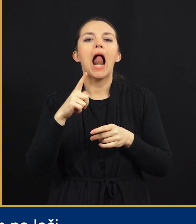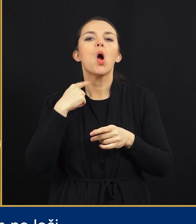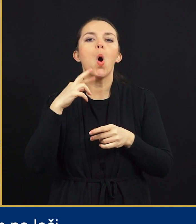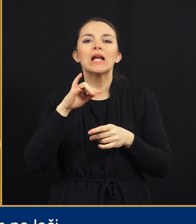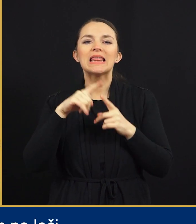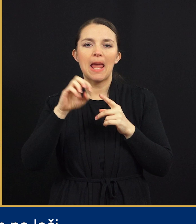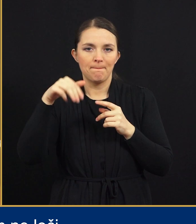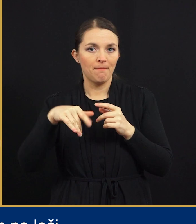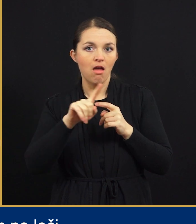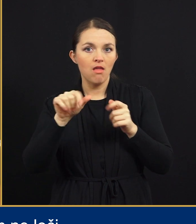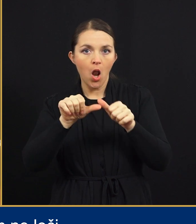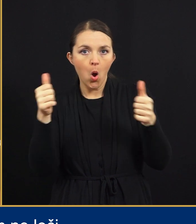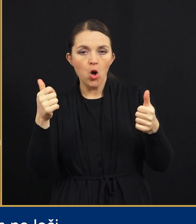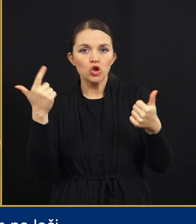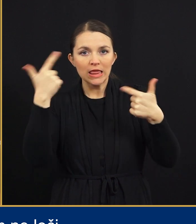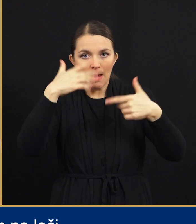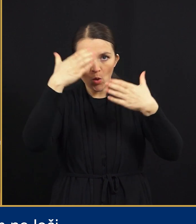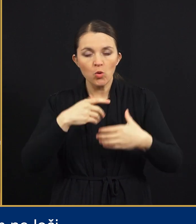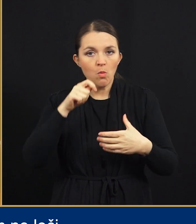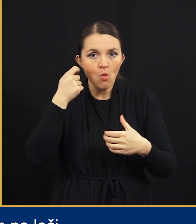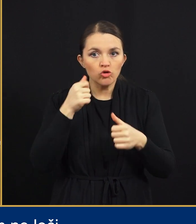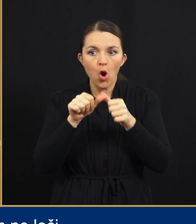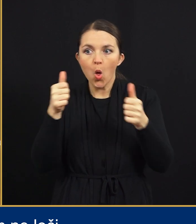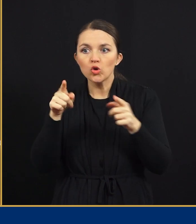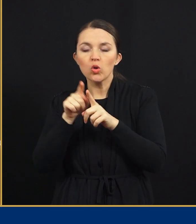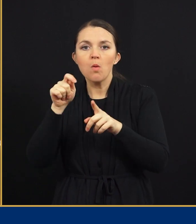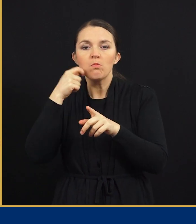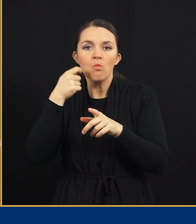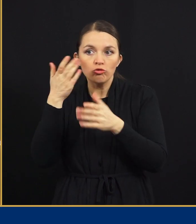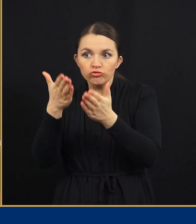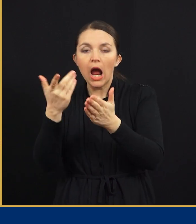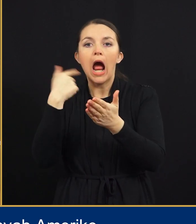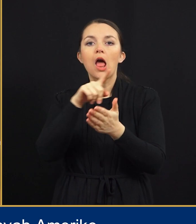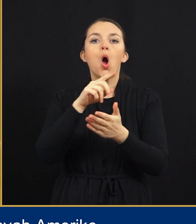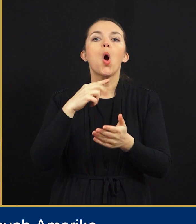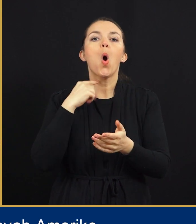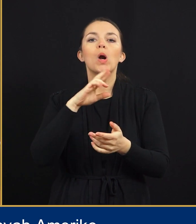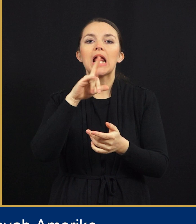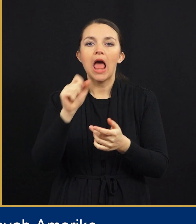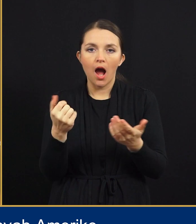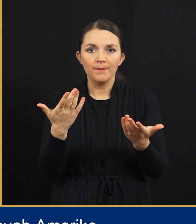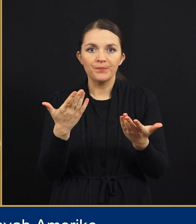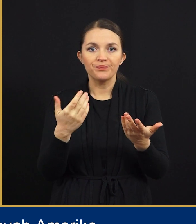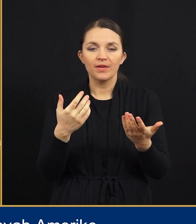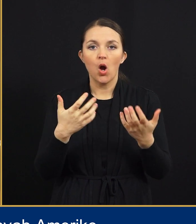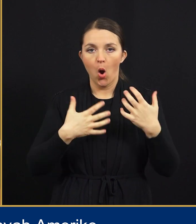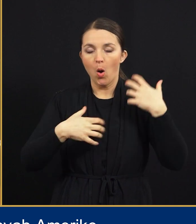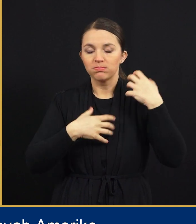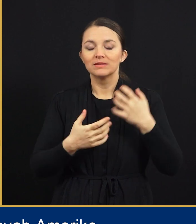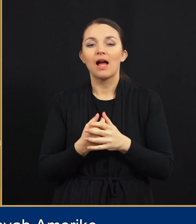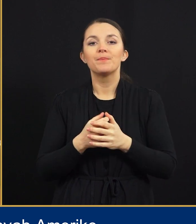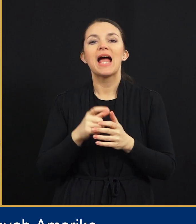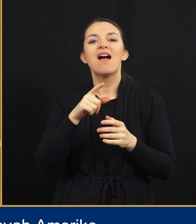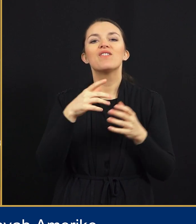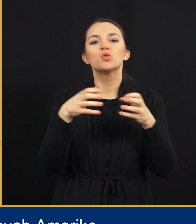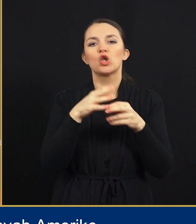algoritem ne loči temnopoltega moškega od gorile? V Silicijevi dolini v Združenih državah